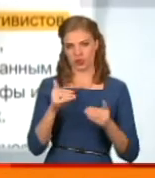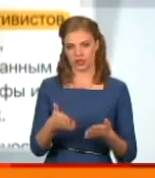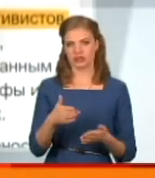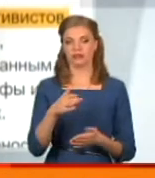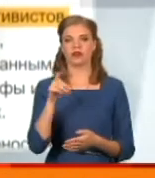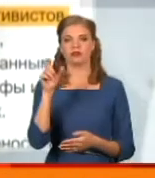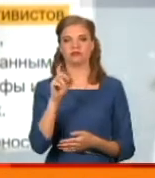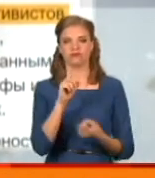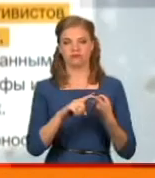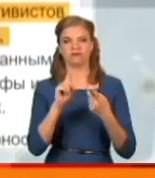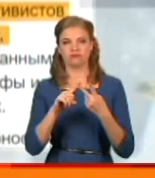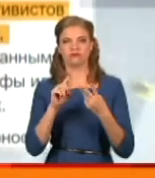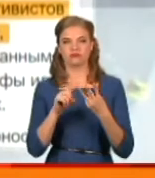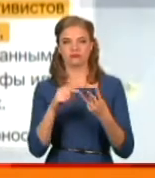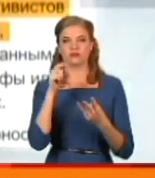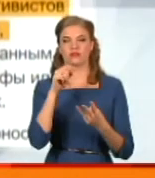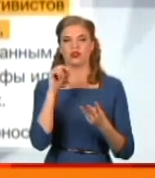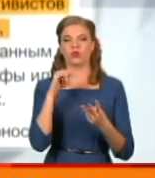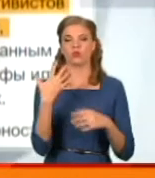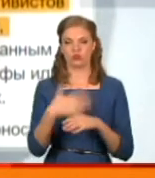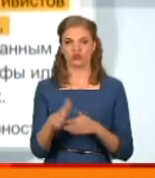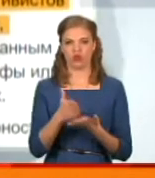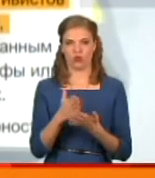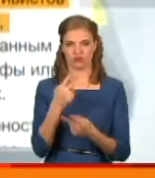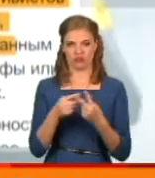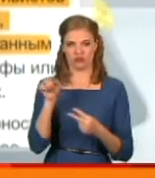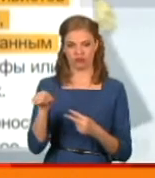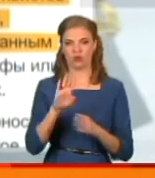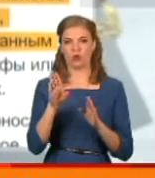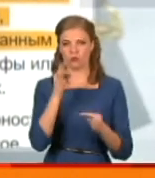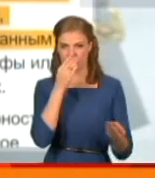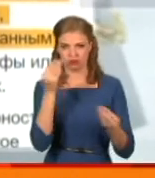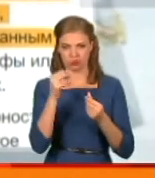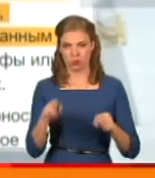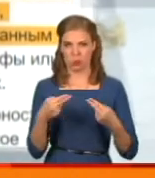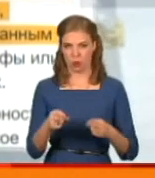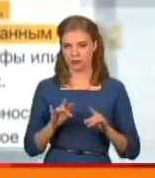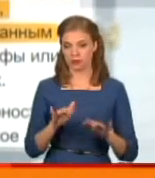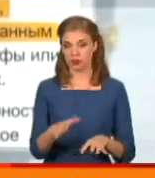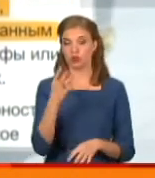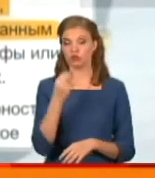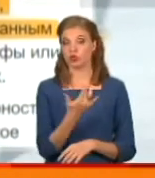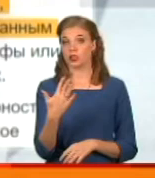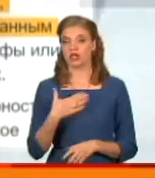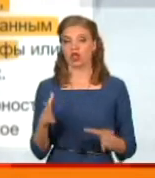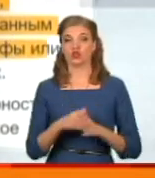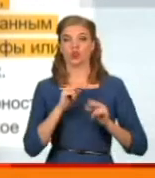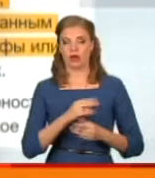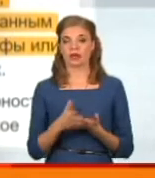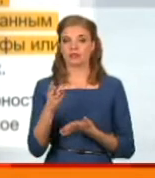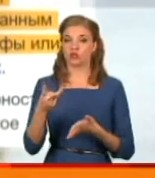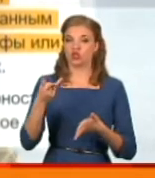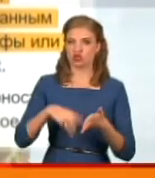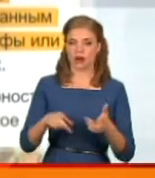Наріман Мемедіминов, Сервер Мустафаєв, Марлен Асанов уже знаходяться за решеткою по сфальсифіцированим уголовним ділам. Ще кілька наших колег заплатили штрафи